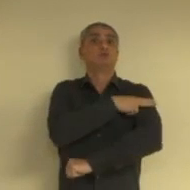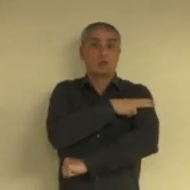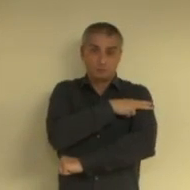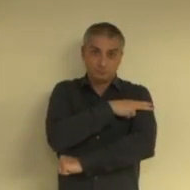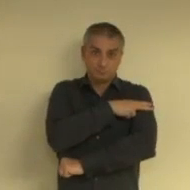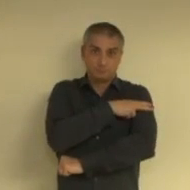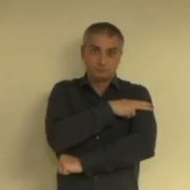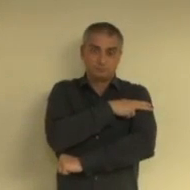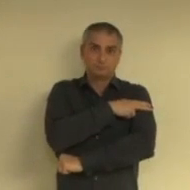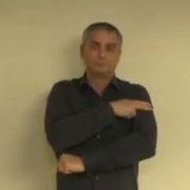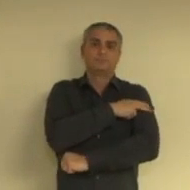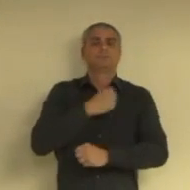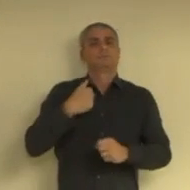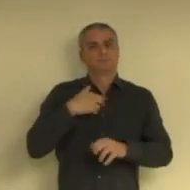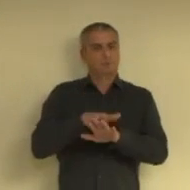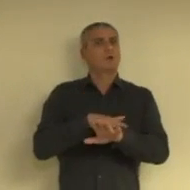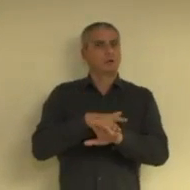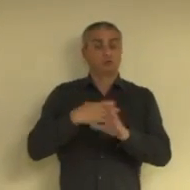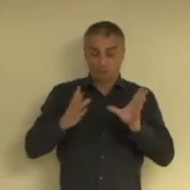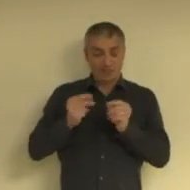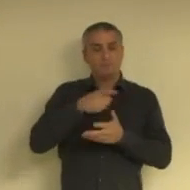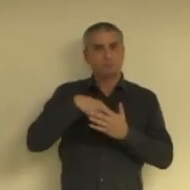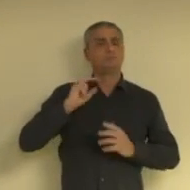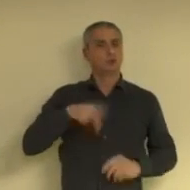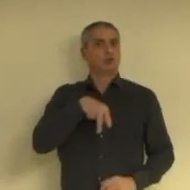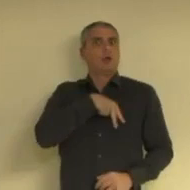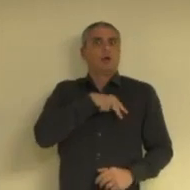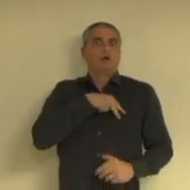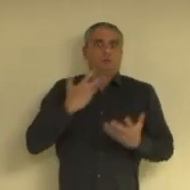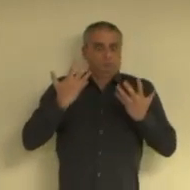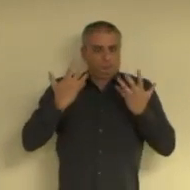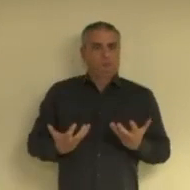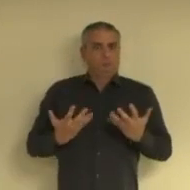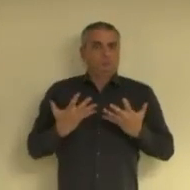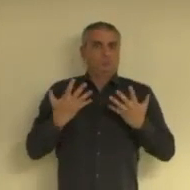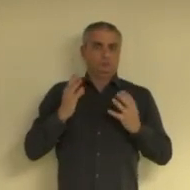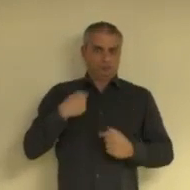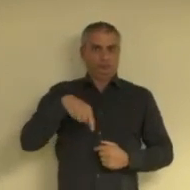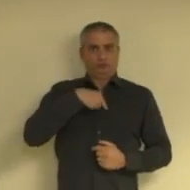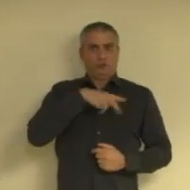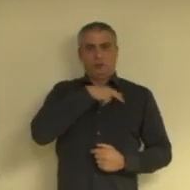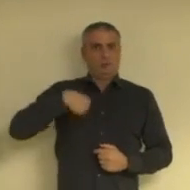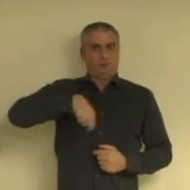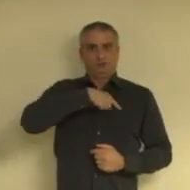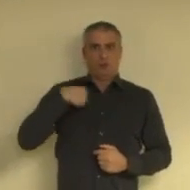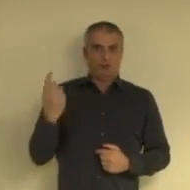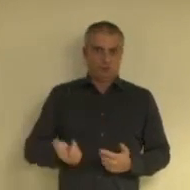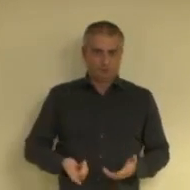המשטרה. אני מרגיש יחד איתם את האחריות העצומה שמוטלת על